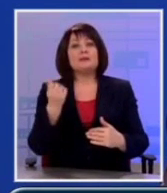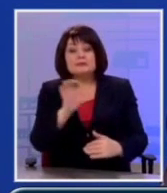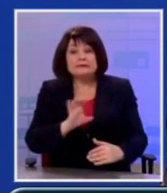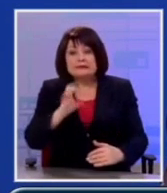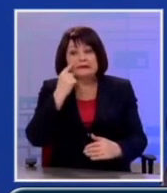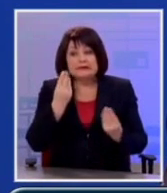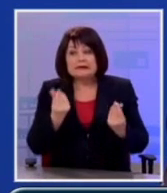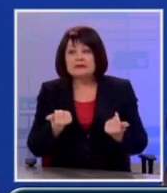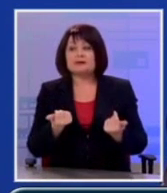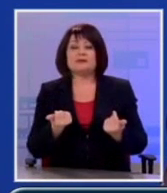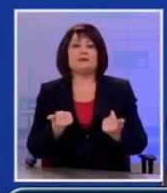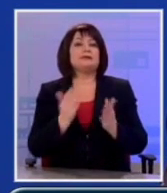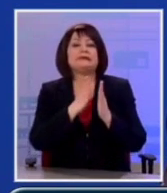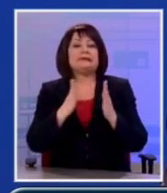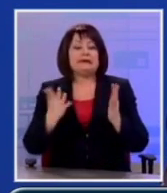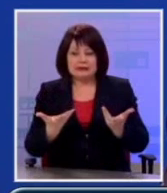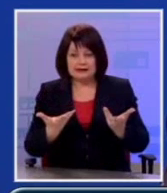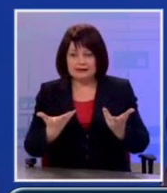αναζήτησης, αποδελτίωσης κλπ.